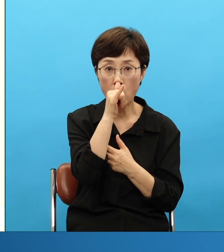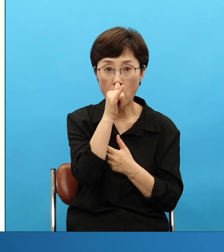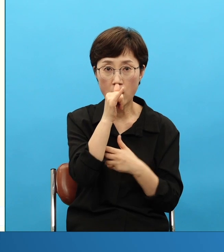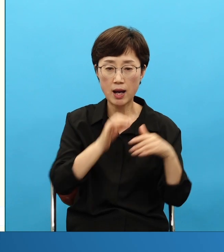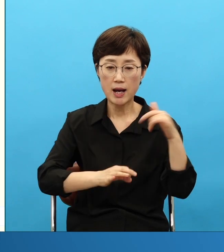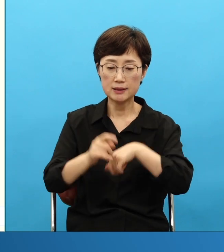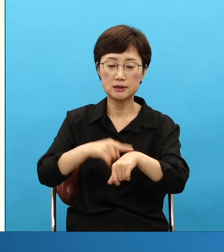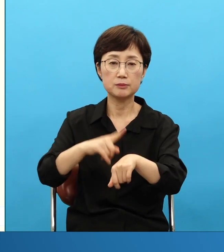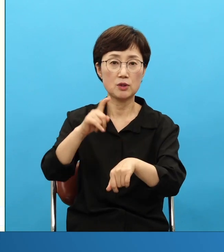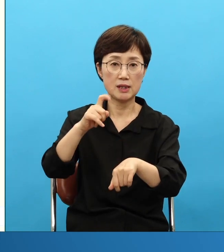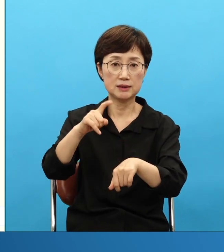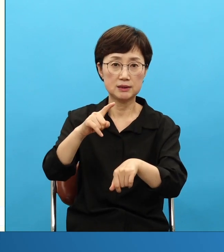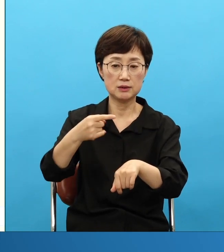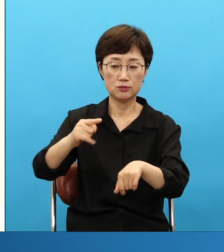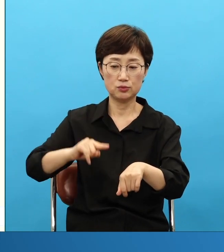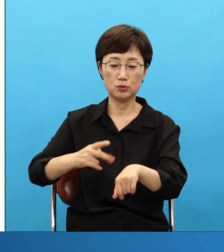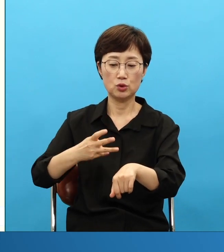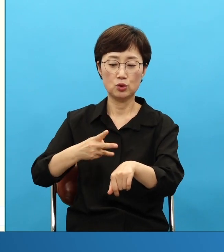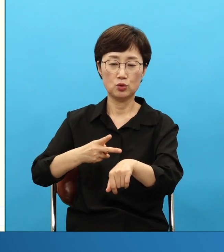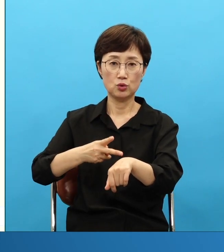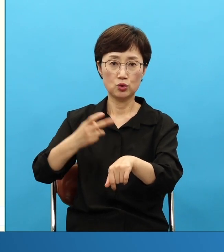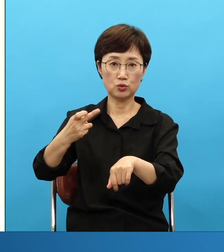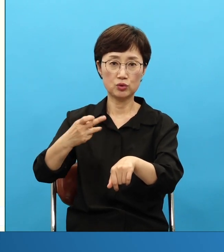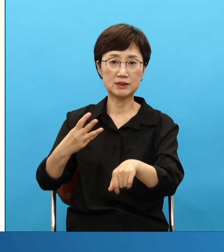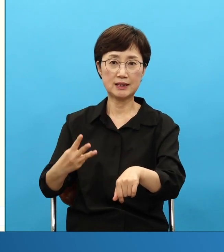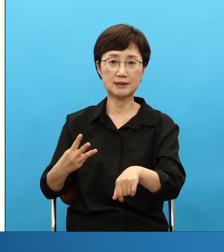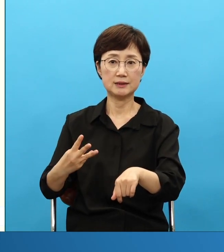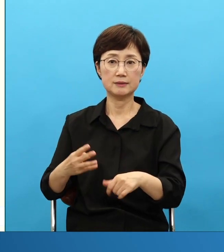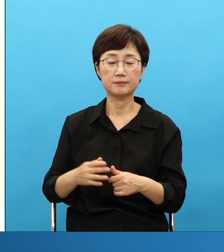오전 11시, 2강이 오후 3시에 진행됩니다.